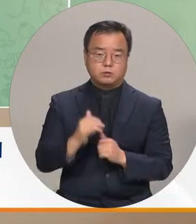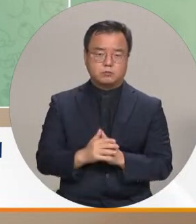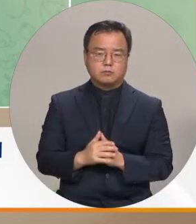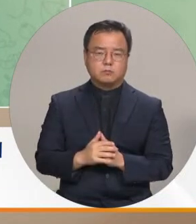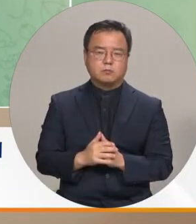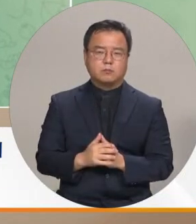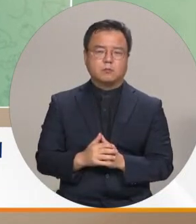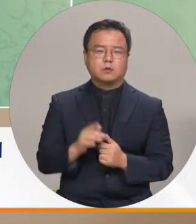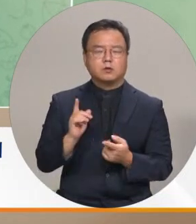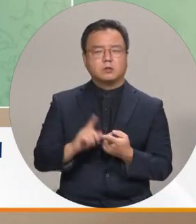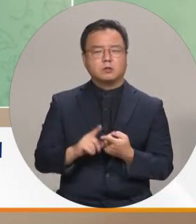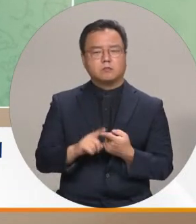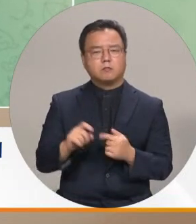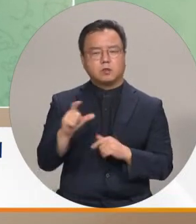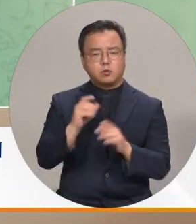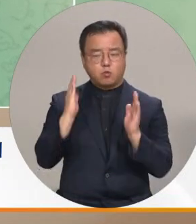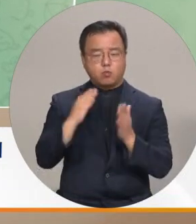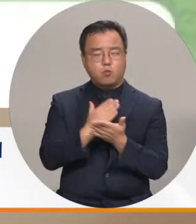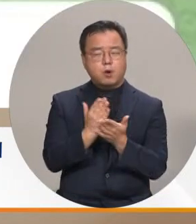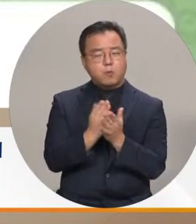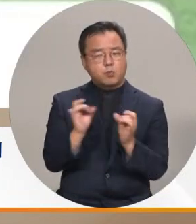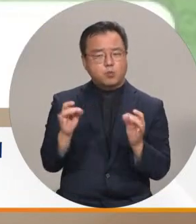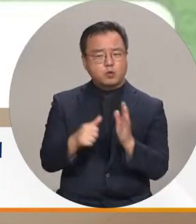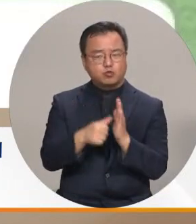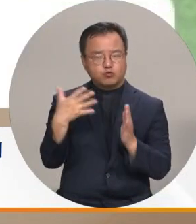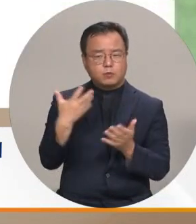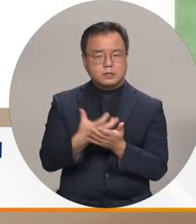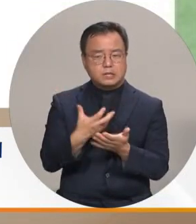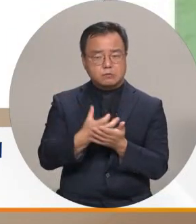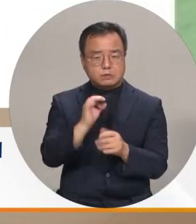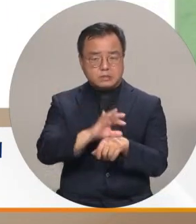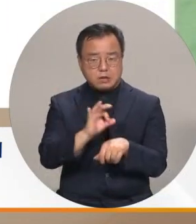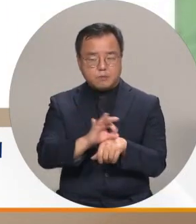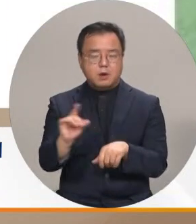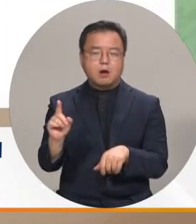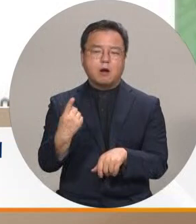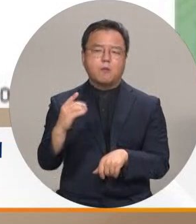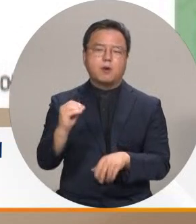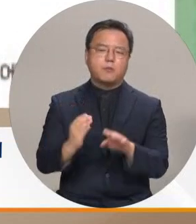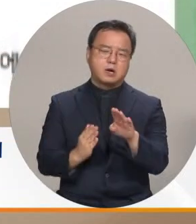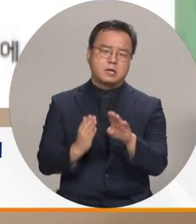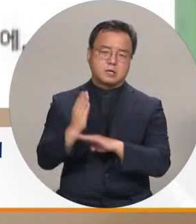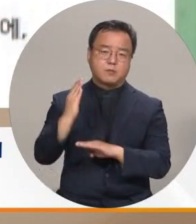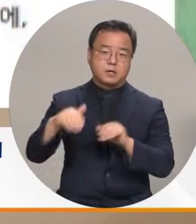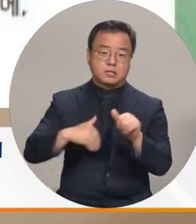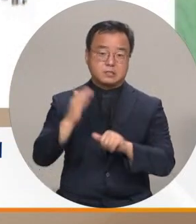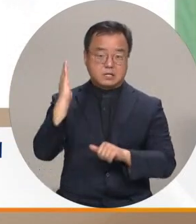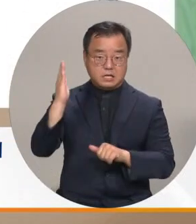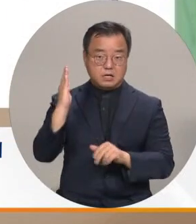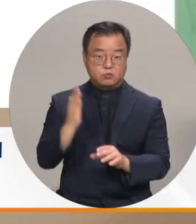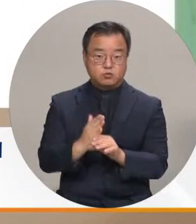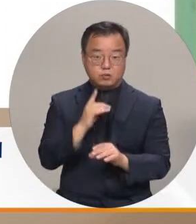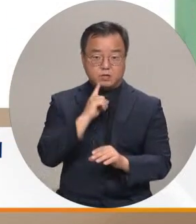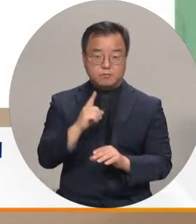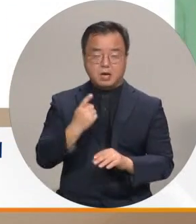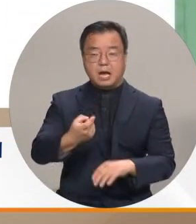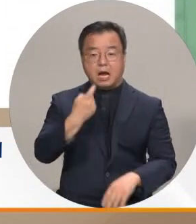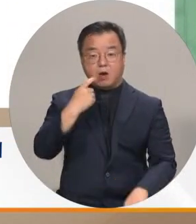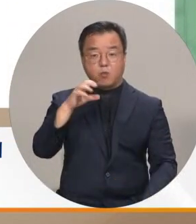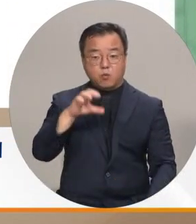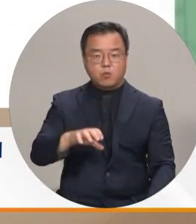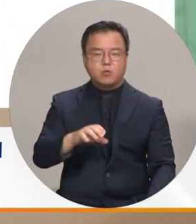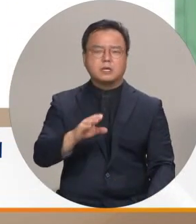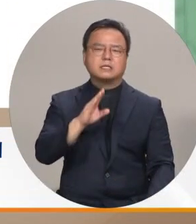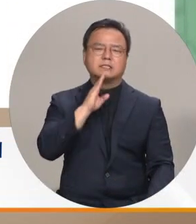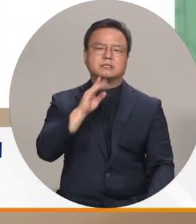구매하려면 과목당 100만 원 정도가 넘게 되고 또 사실 현장 강의라고 해서 학원에서 실제로